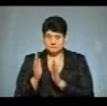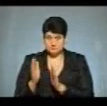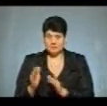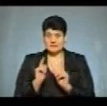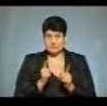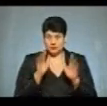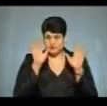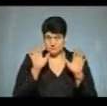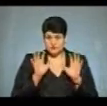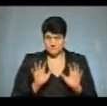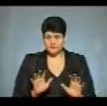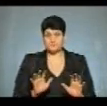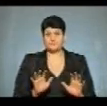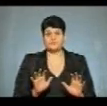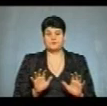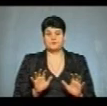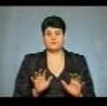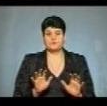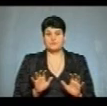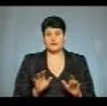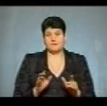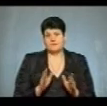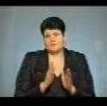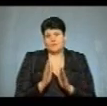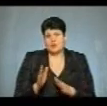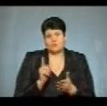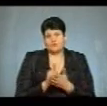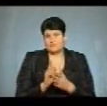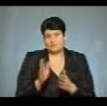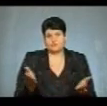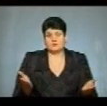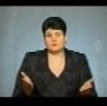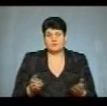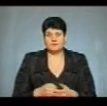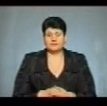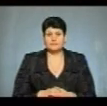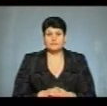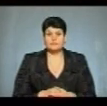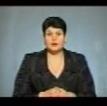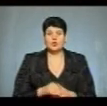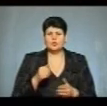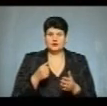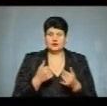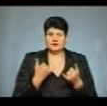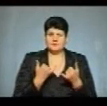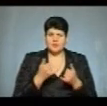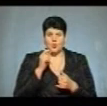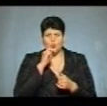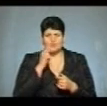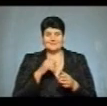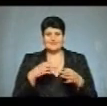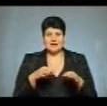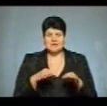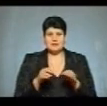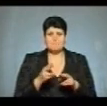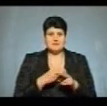чинне законодавство, то безпека повинна бути забезпечена. То дотепер «Укртрансбезпека» через мораторій не